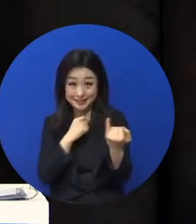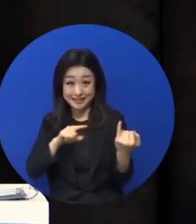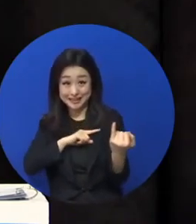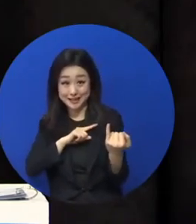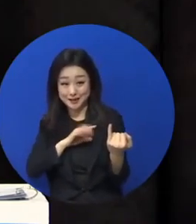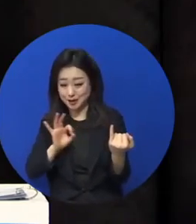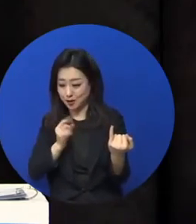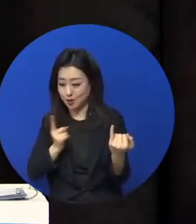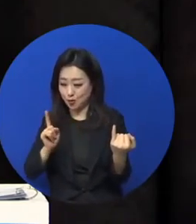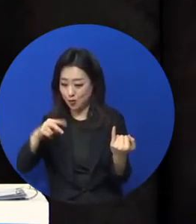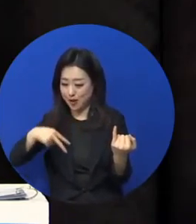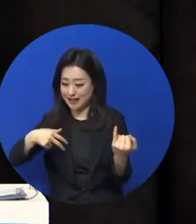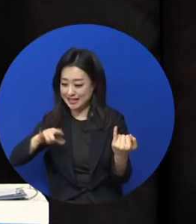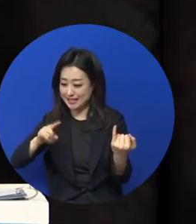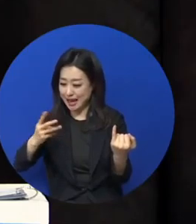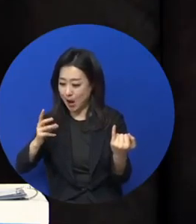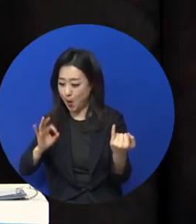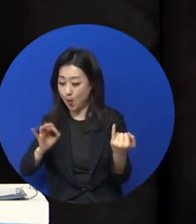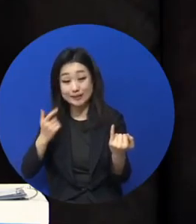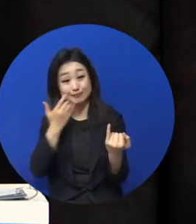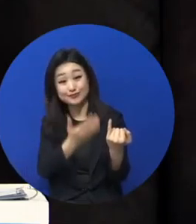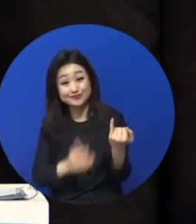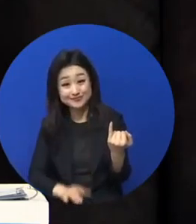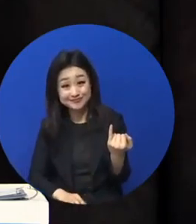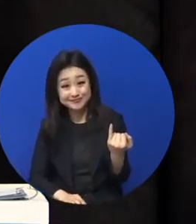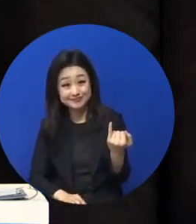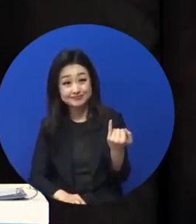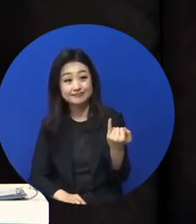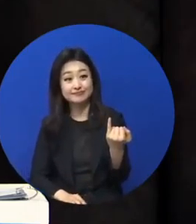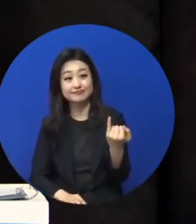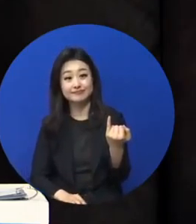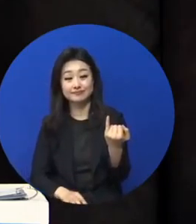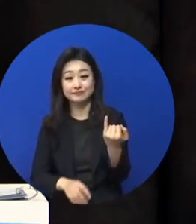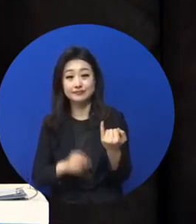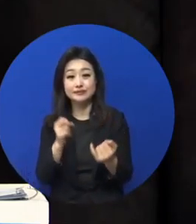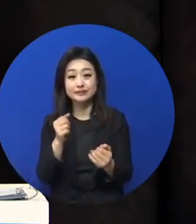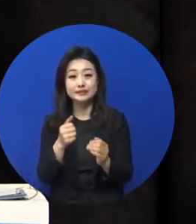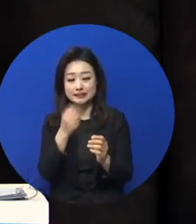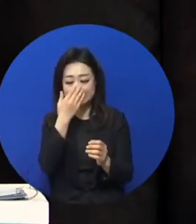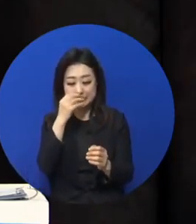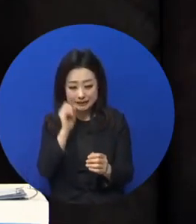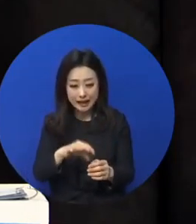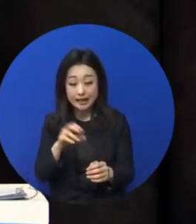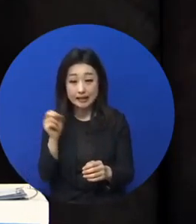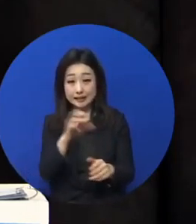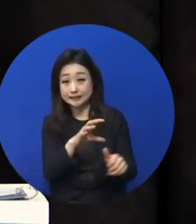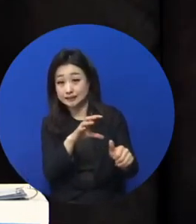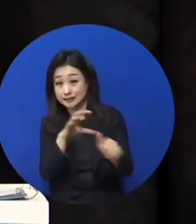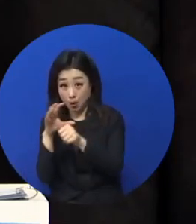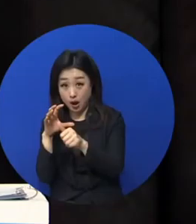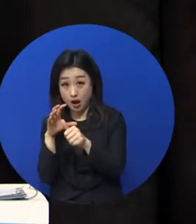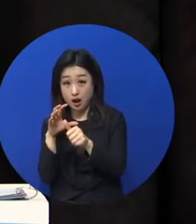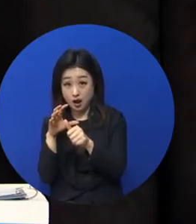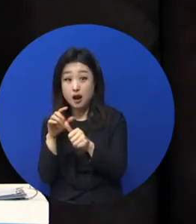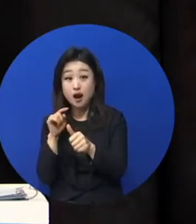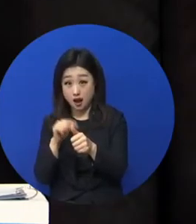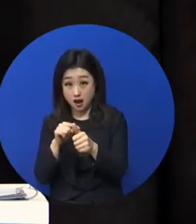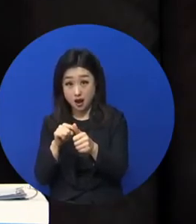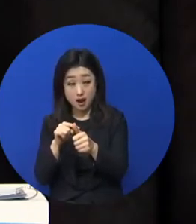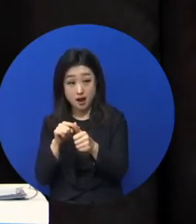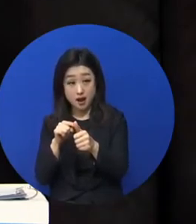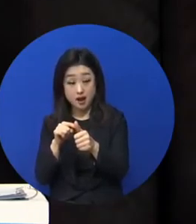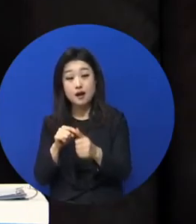분께서 글을 올려주셨는데요. 재활용품은 활용하면 자원이 되고 버리면 환경오염 쓰레기가